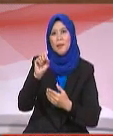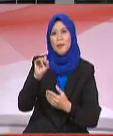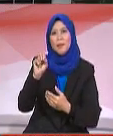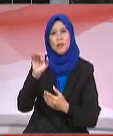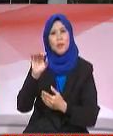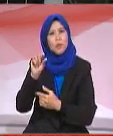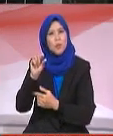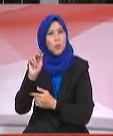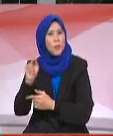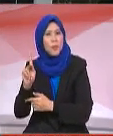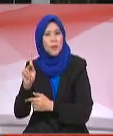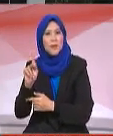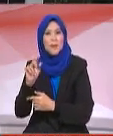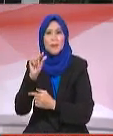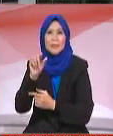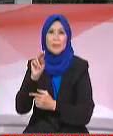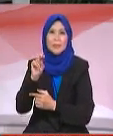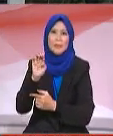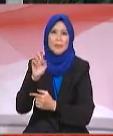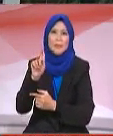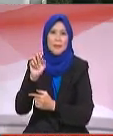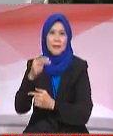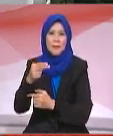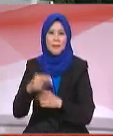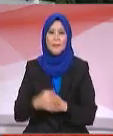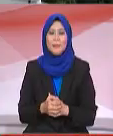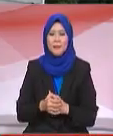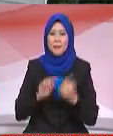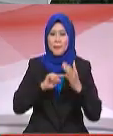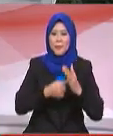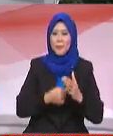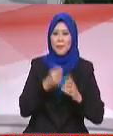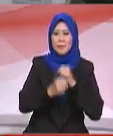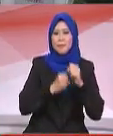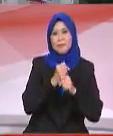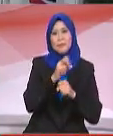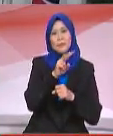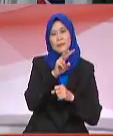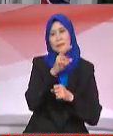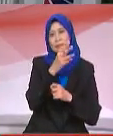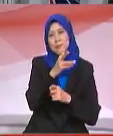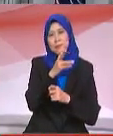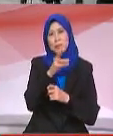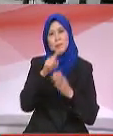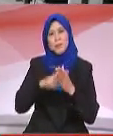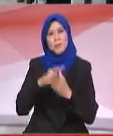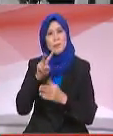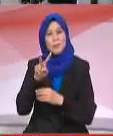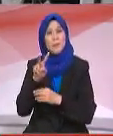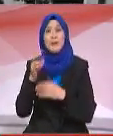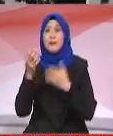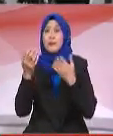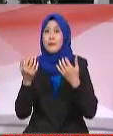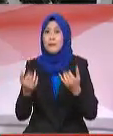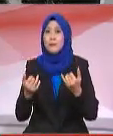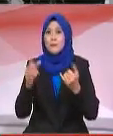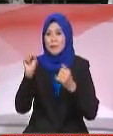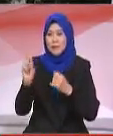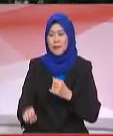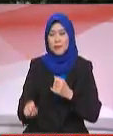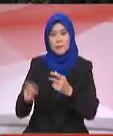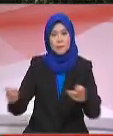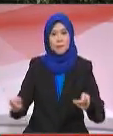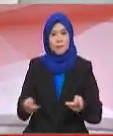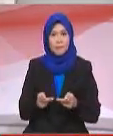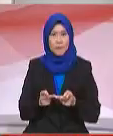sendiri. Mula beroperasi pada 20 Februari 1965 dengan nama Radio Malaysia Kawasan Selatan,